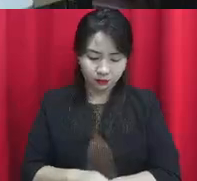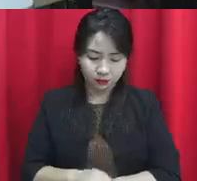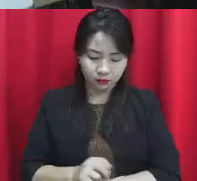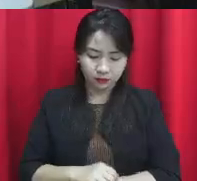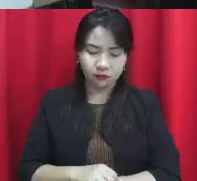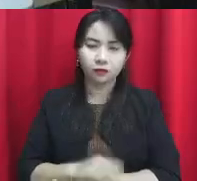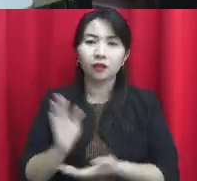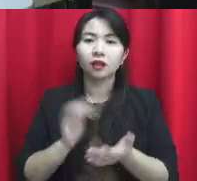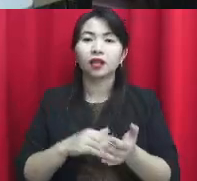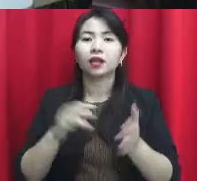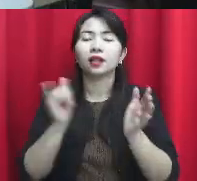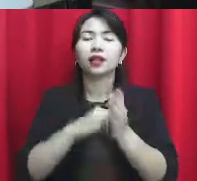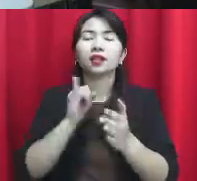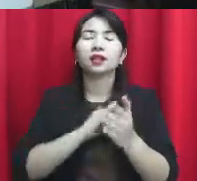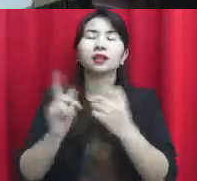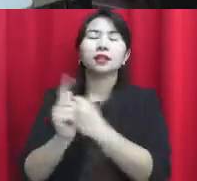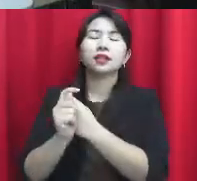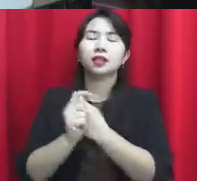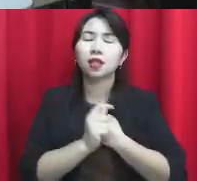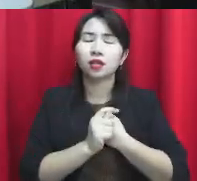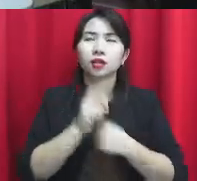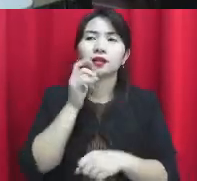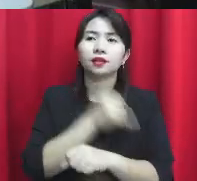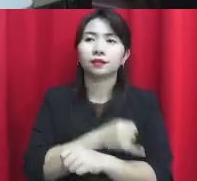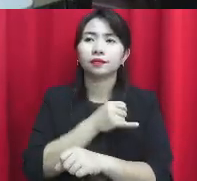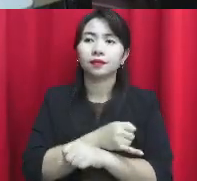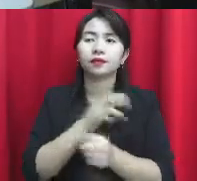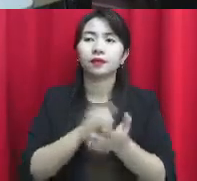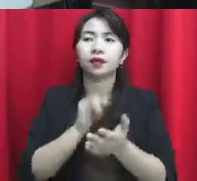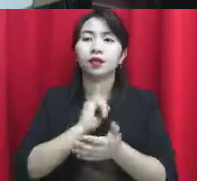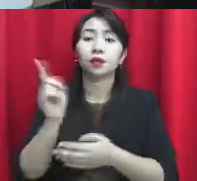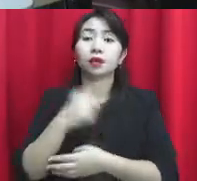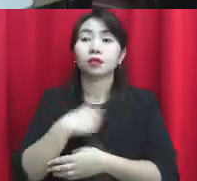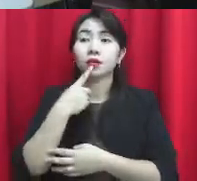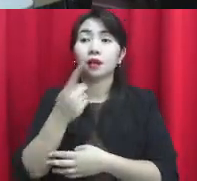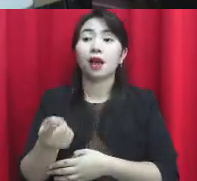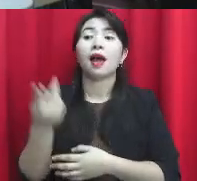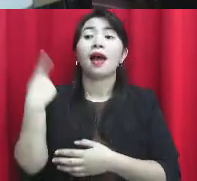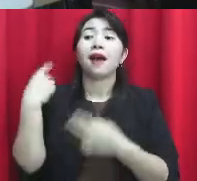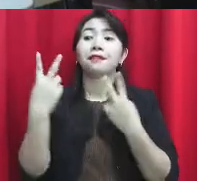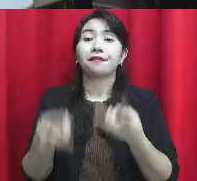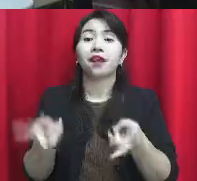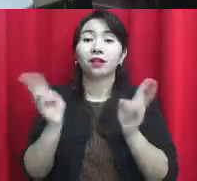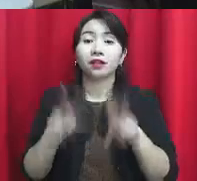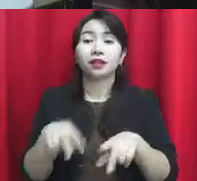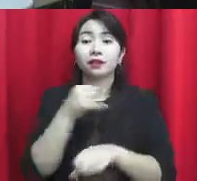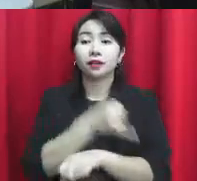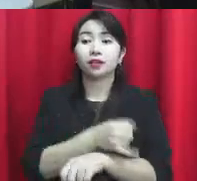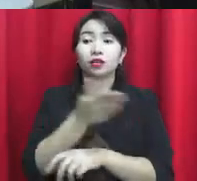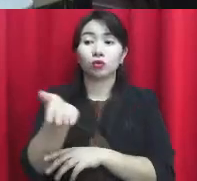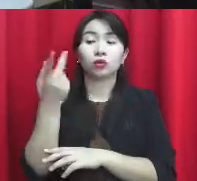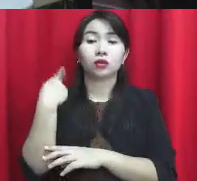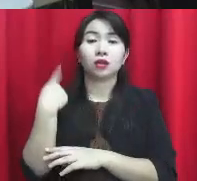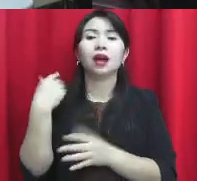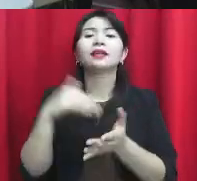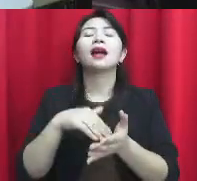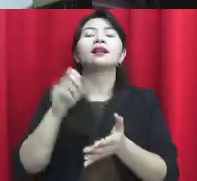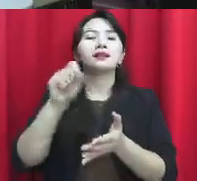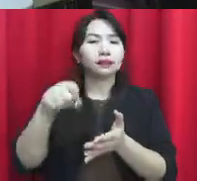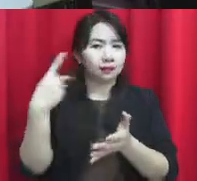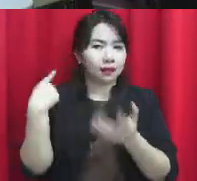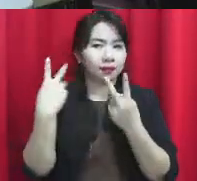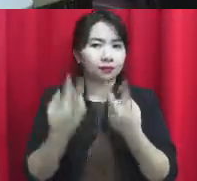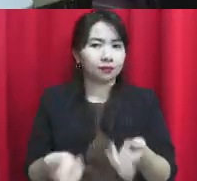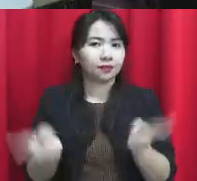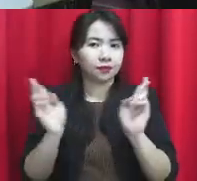na treasured investment ito yung sinasabi ko na valuable investment na meron kayo nagbubunga with